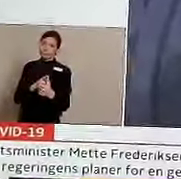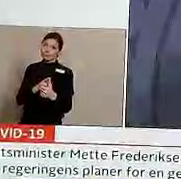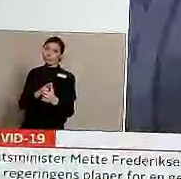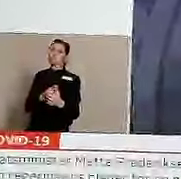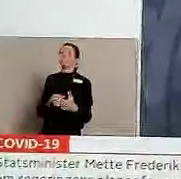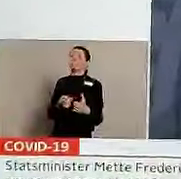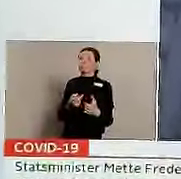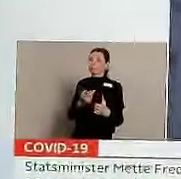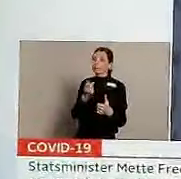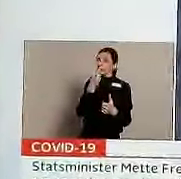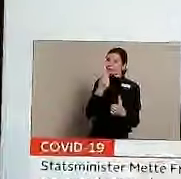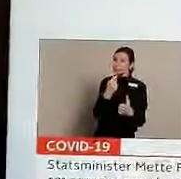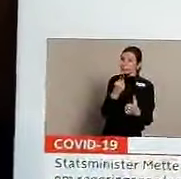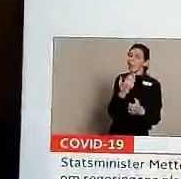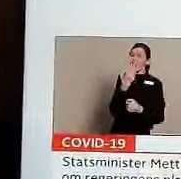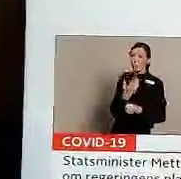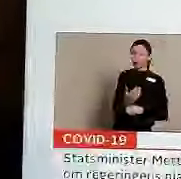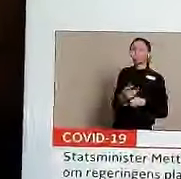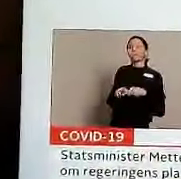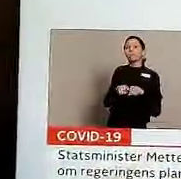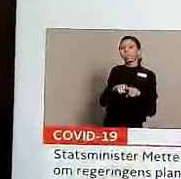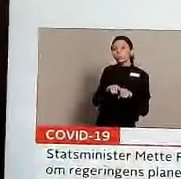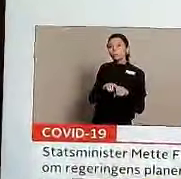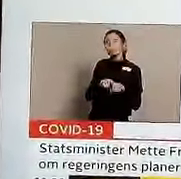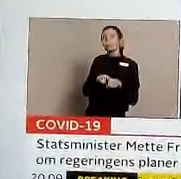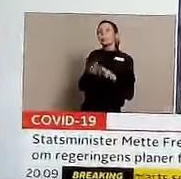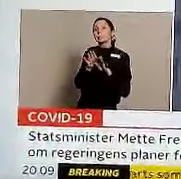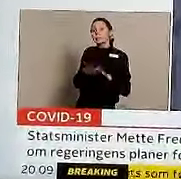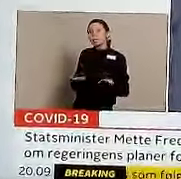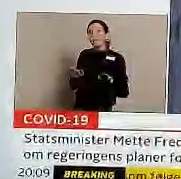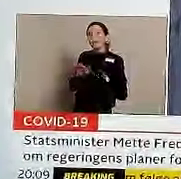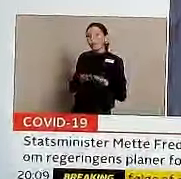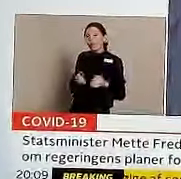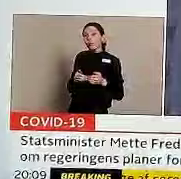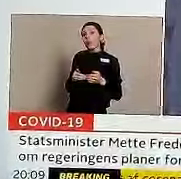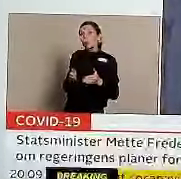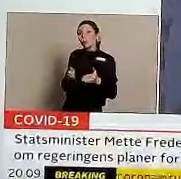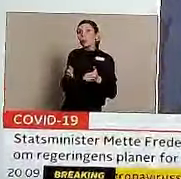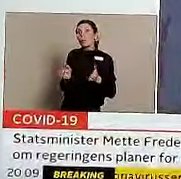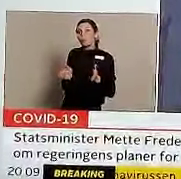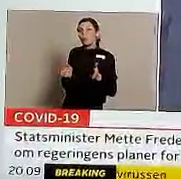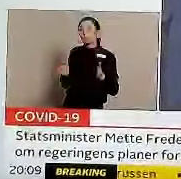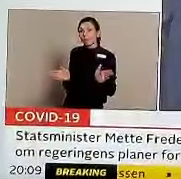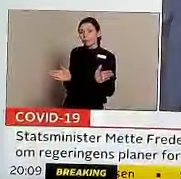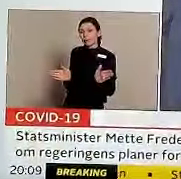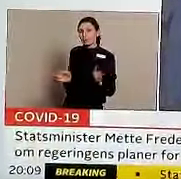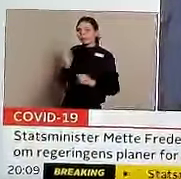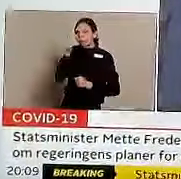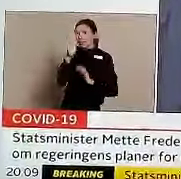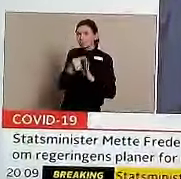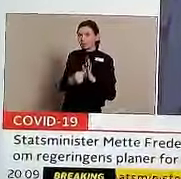هو خطاب تفاؤلي يعني يتطلب الاهتمام